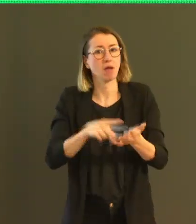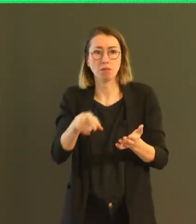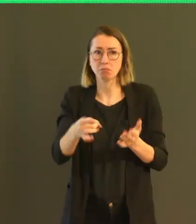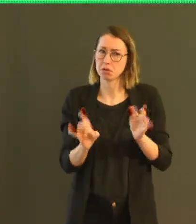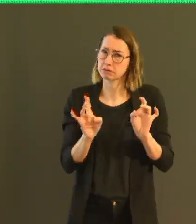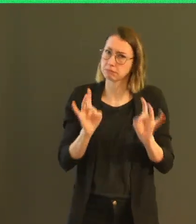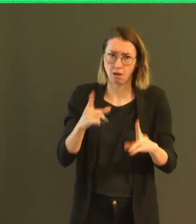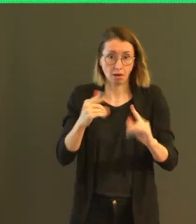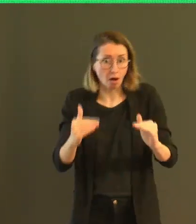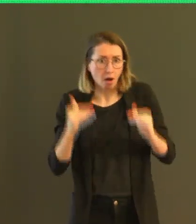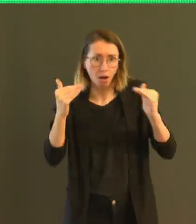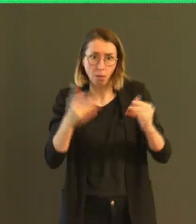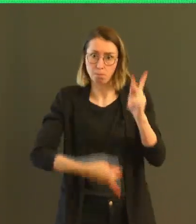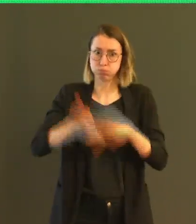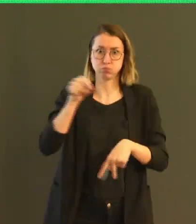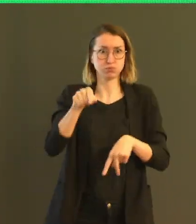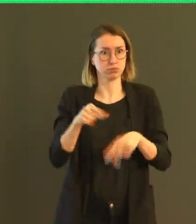centre